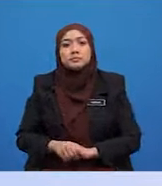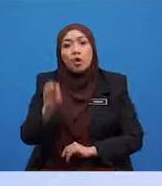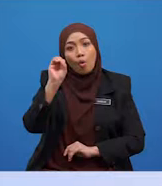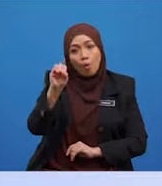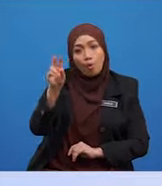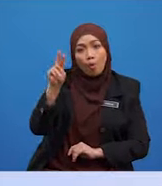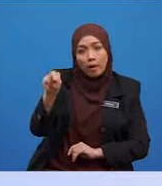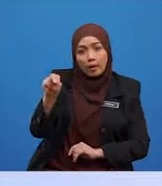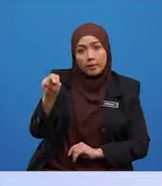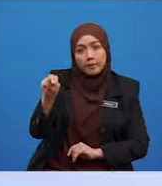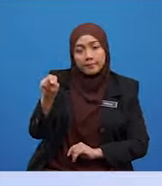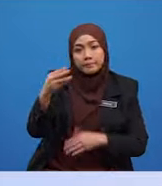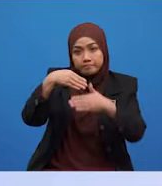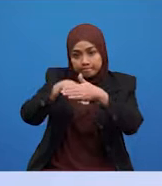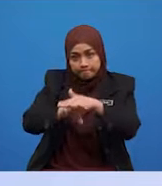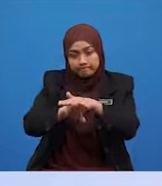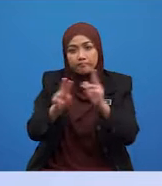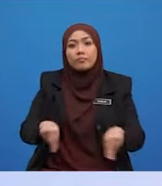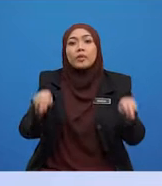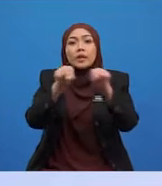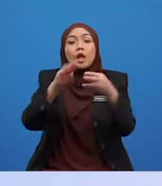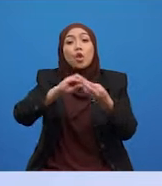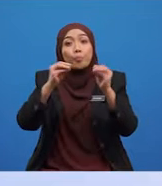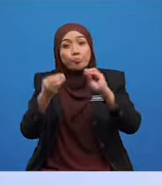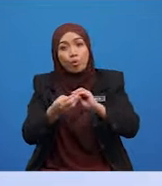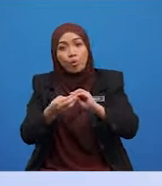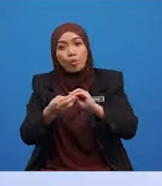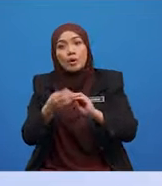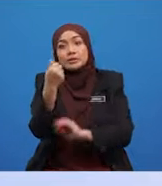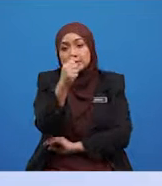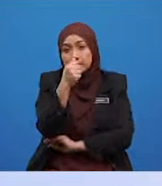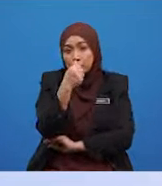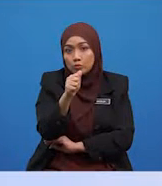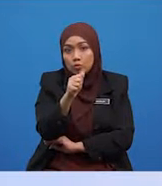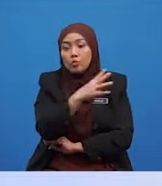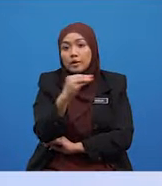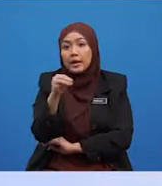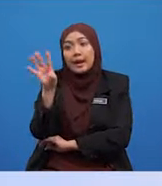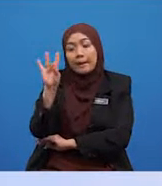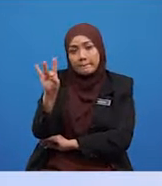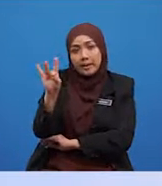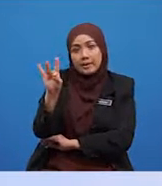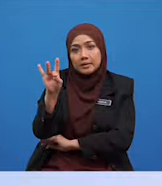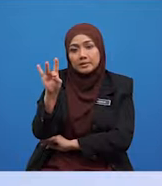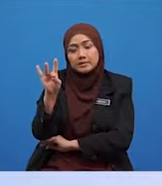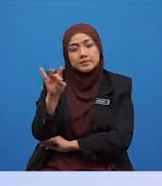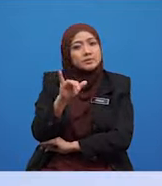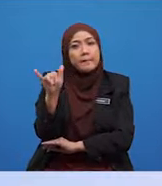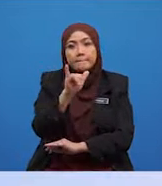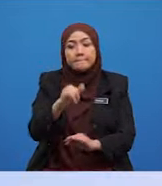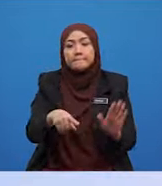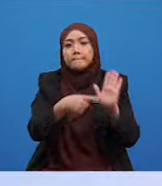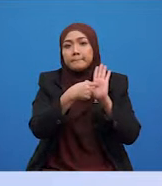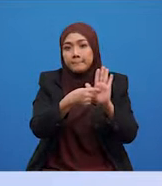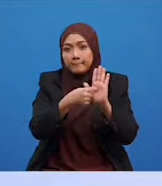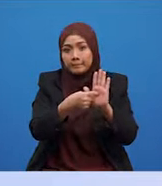ON dimasukkan dengan nilai 10 dan OS dimasukkan nilai 8 seperti